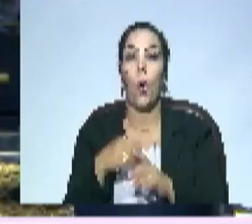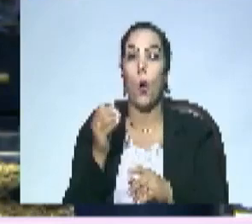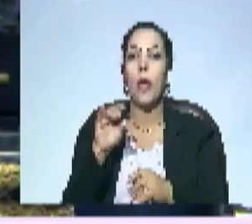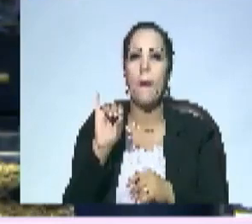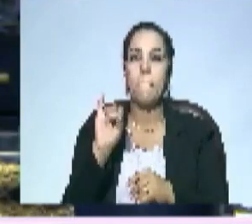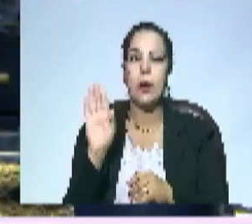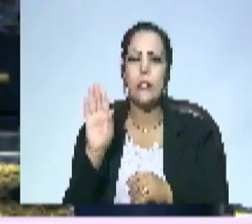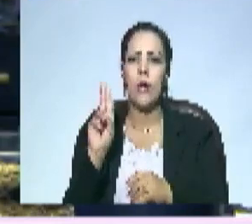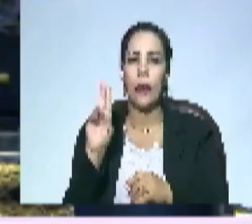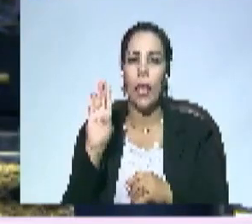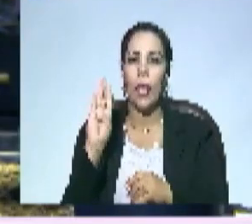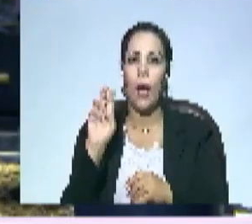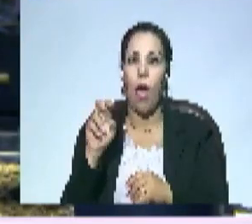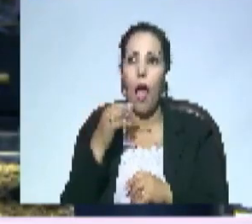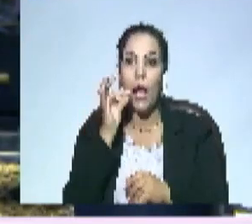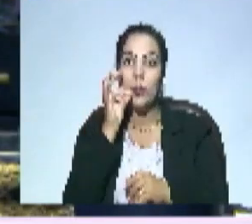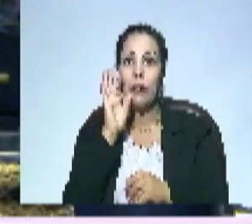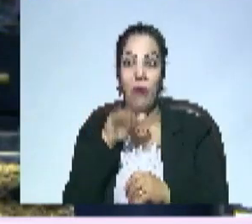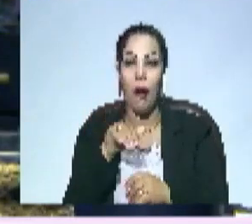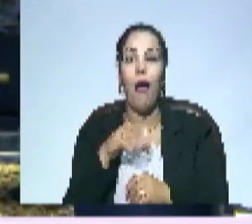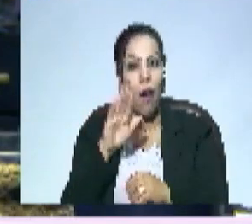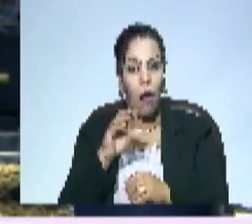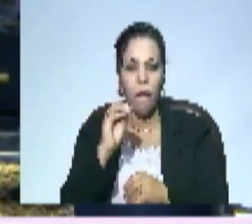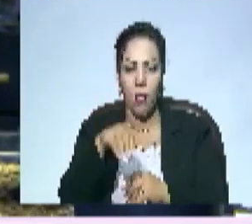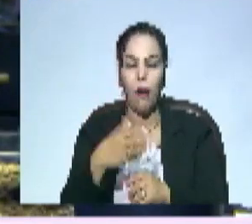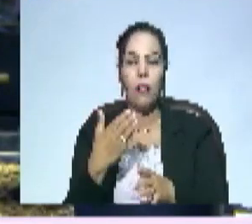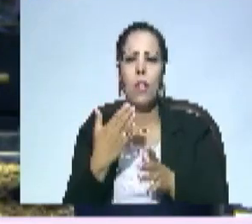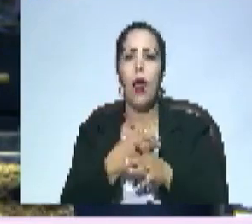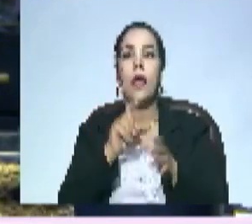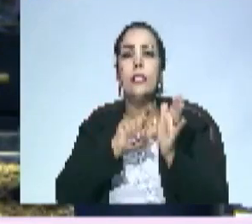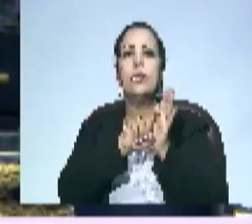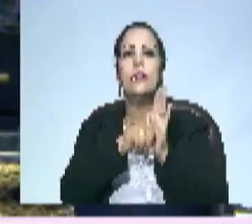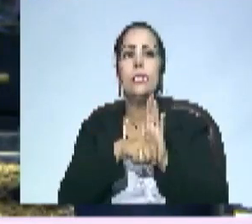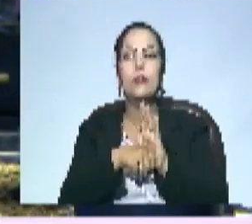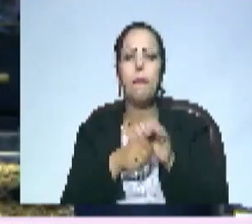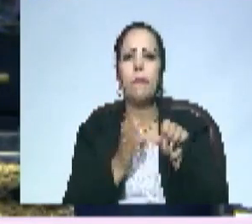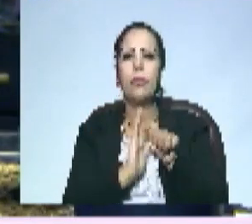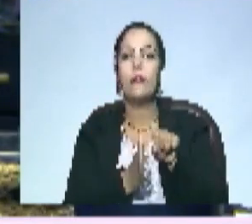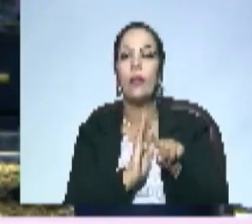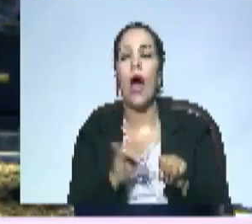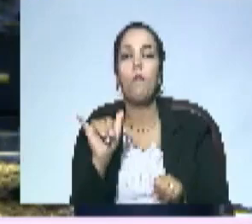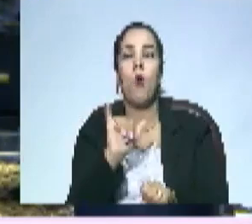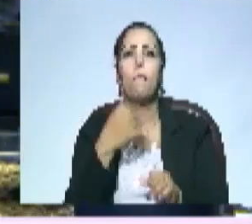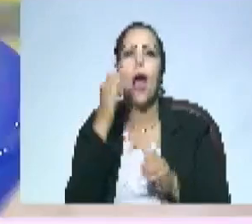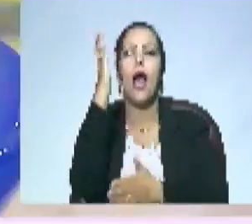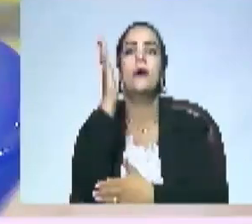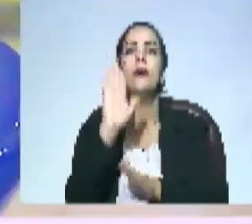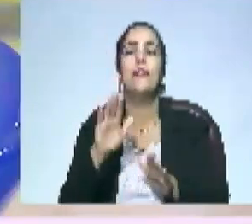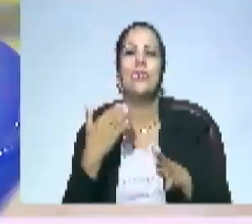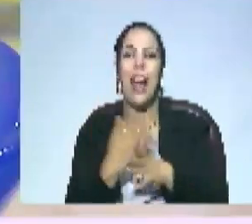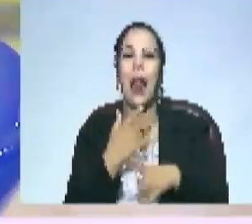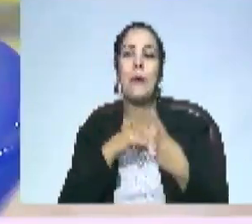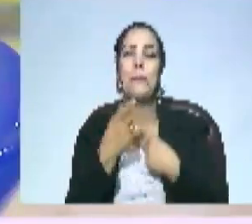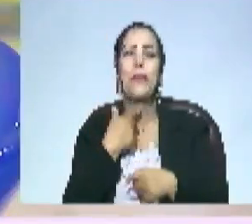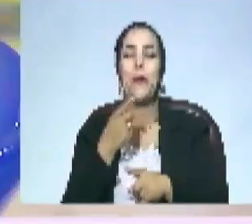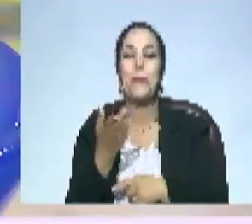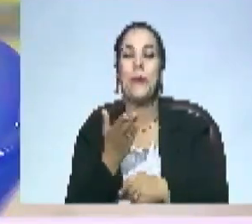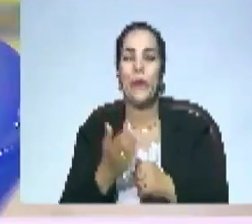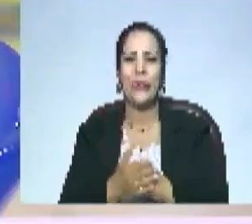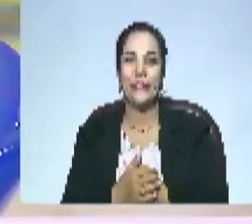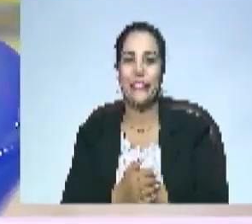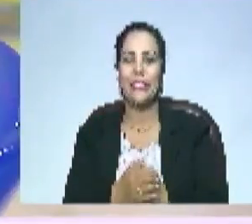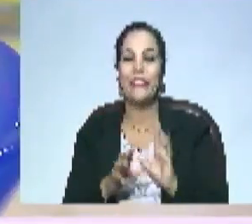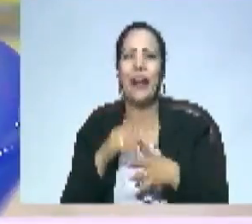ما حطتش مستيكه اه طبعا دي اساسي المستيكه والزبده اساسي اللي انت بتحبيهم وبتعاكس ي فيهم